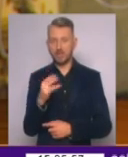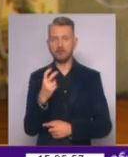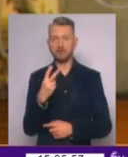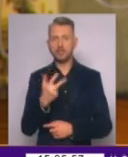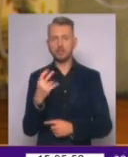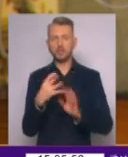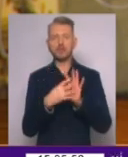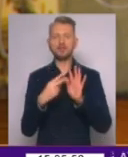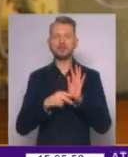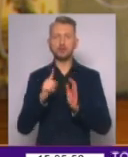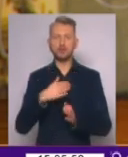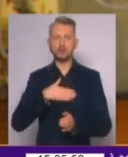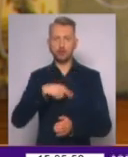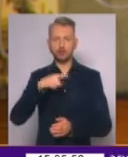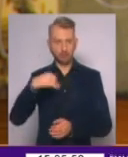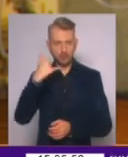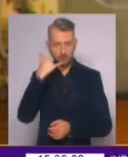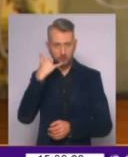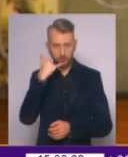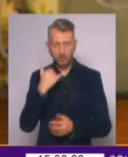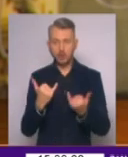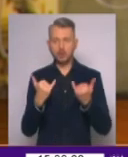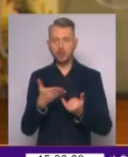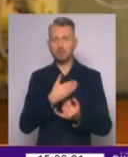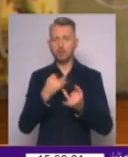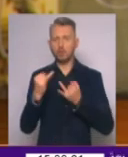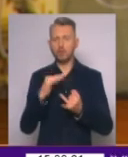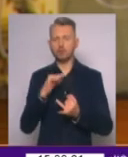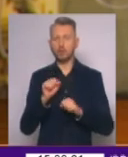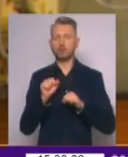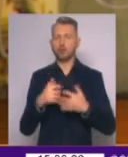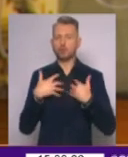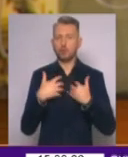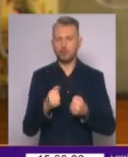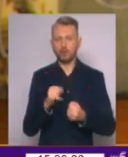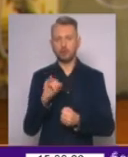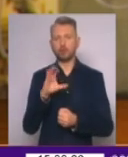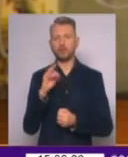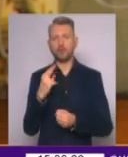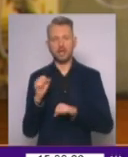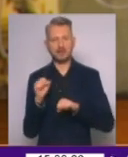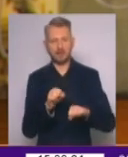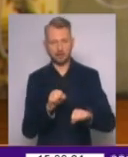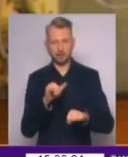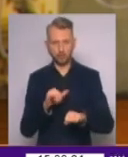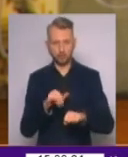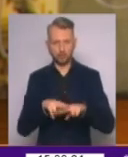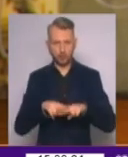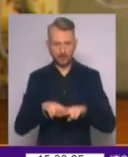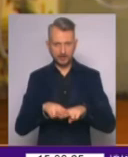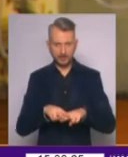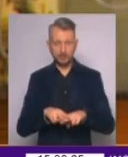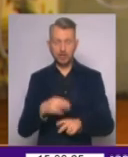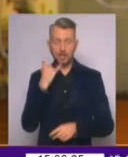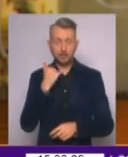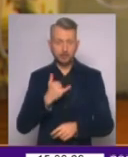223-09-71. Це наш номер телефону прямого ефіру. І сьогодні ми говоримо про охорону здоров'я та соціальний захист у столиці. Будь ласка, долучайтеся.